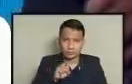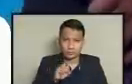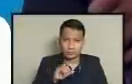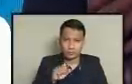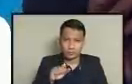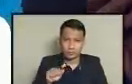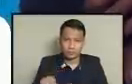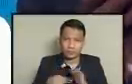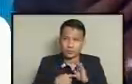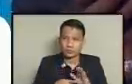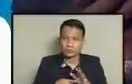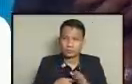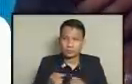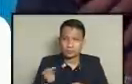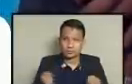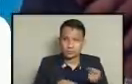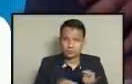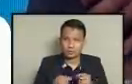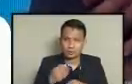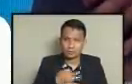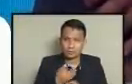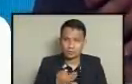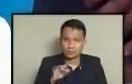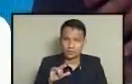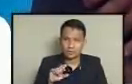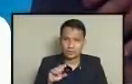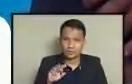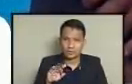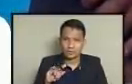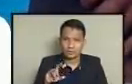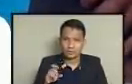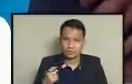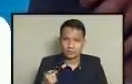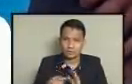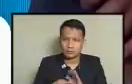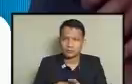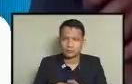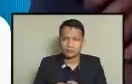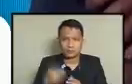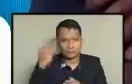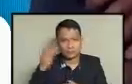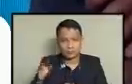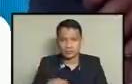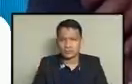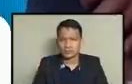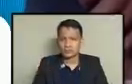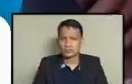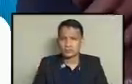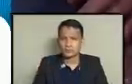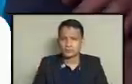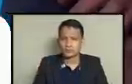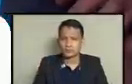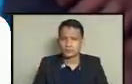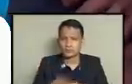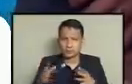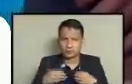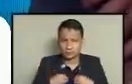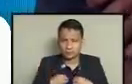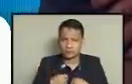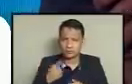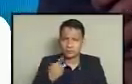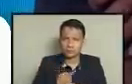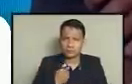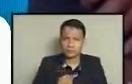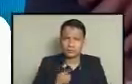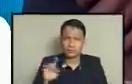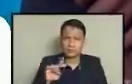mga transaksyon ng mga fixer? Hindi na po, wala naman po, sir, eh. Hindi po natanggap yan, sir. Yeah, ang tanong ko